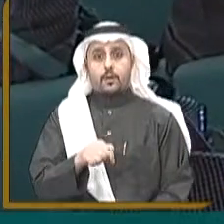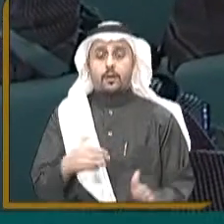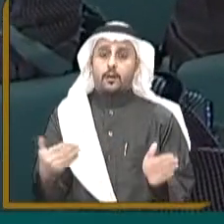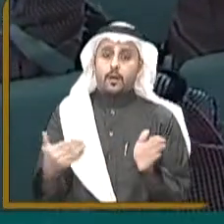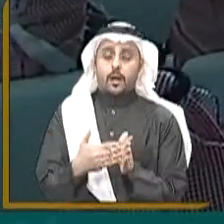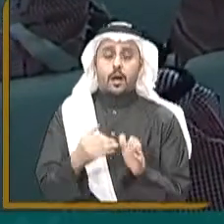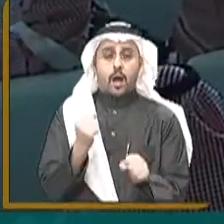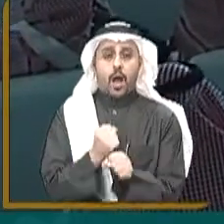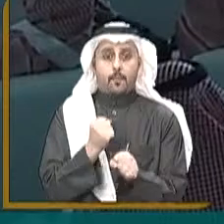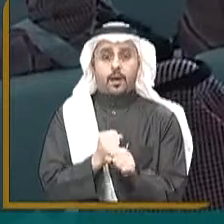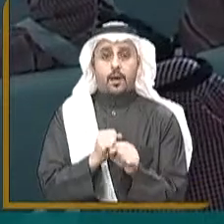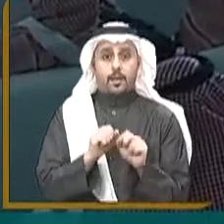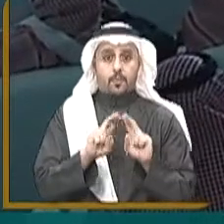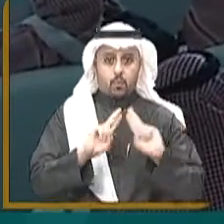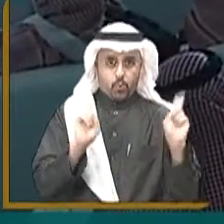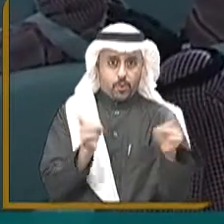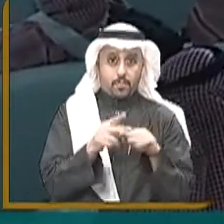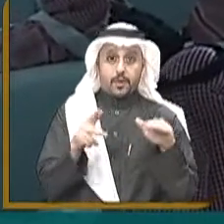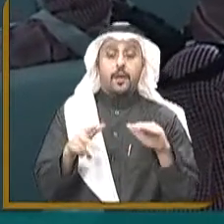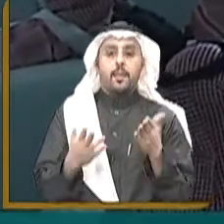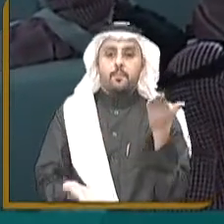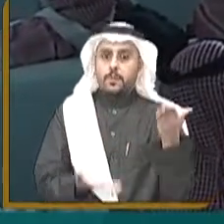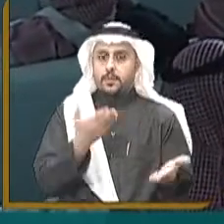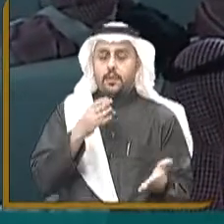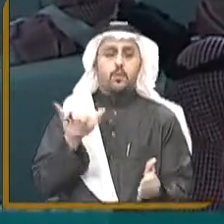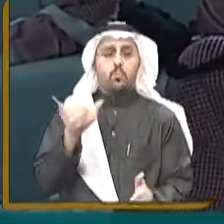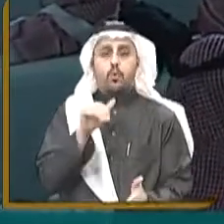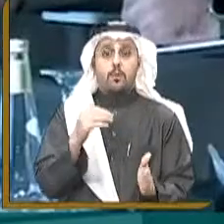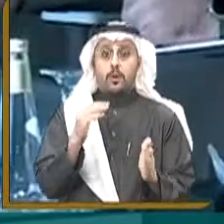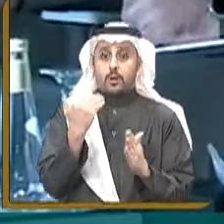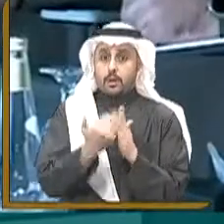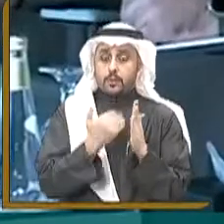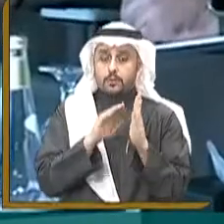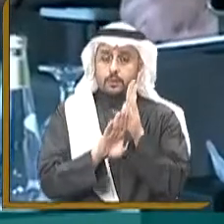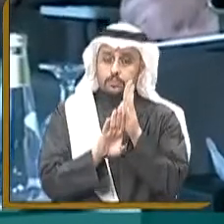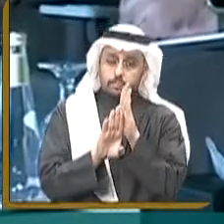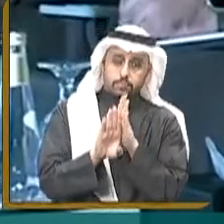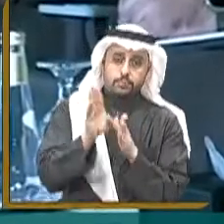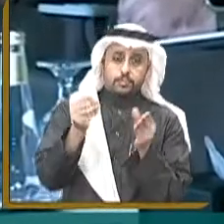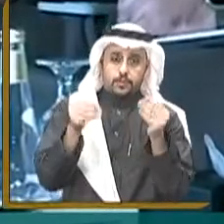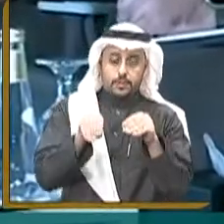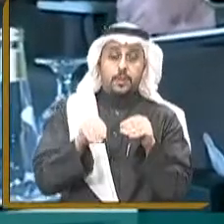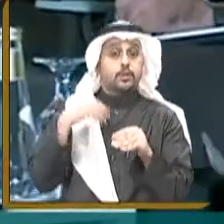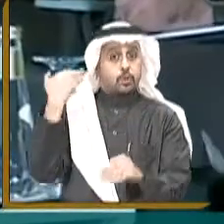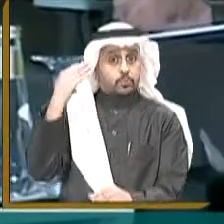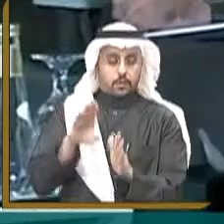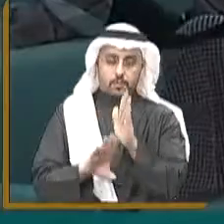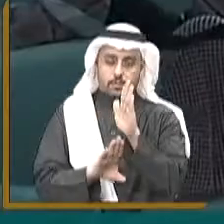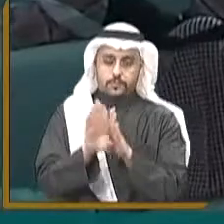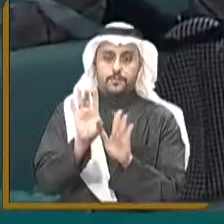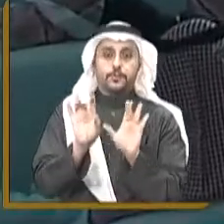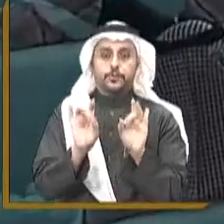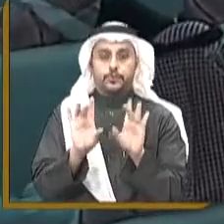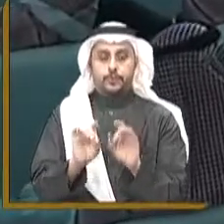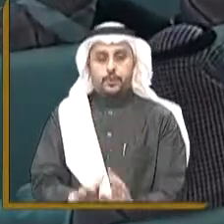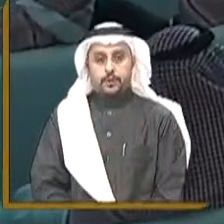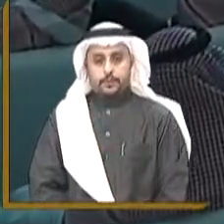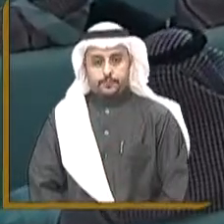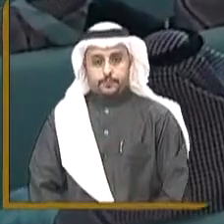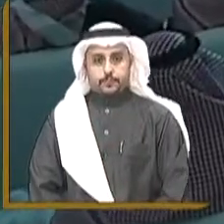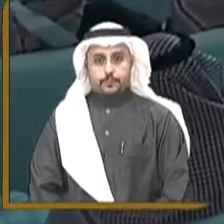اختتام أعمال ملتقى الميزانية بالتأكيد على مواصلة نمو الاقتصاد السعودي نحو المستهدفات.